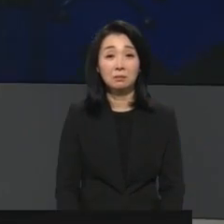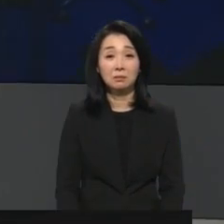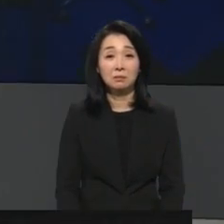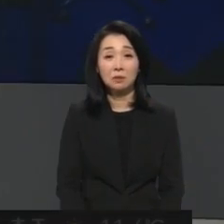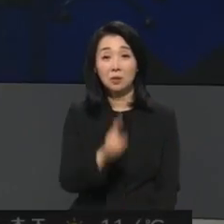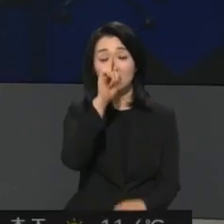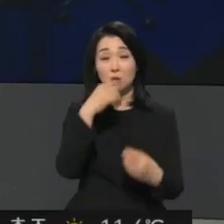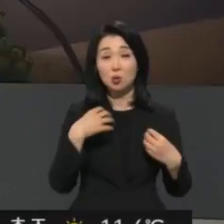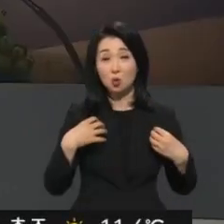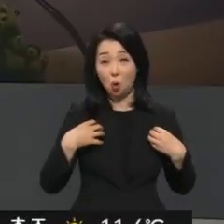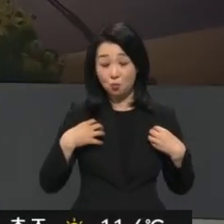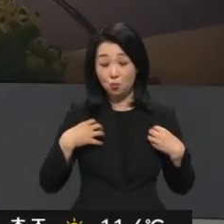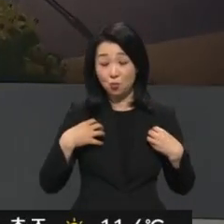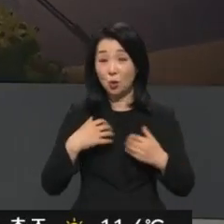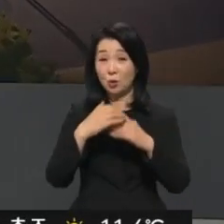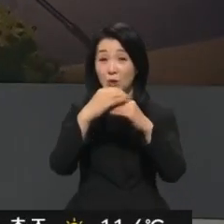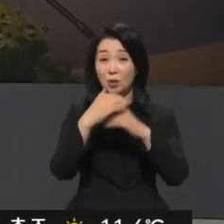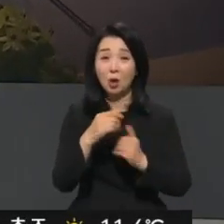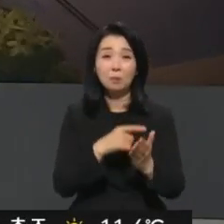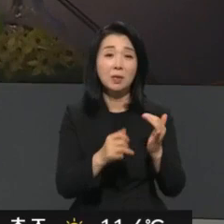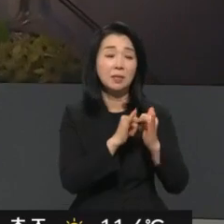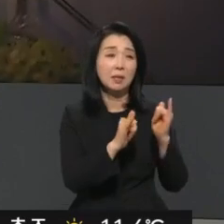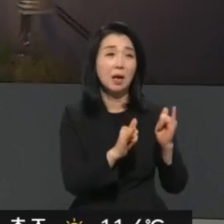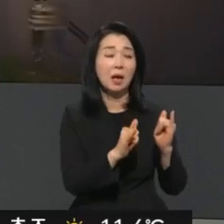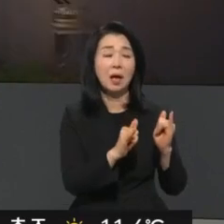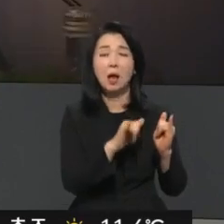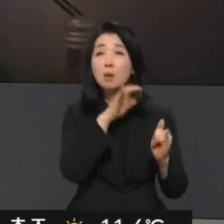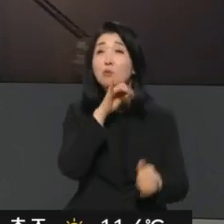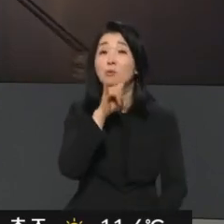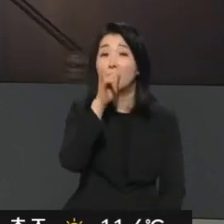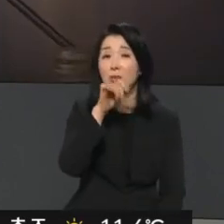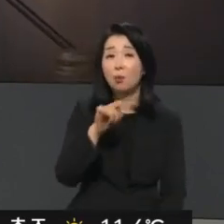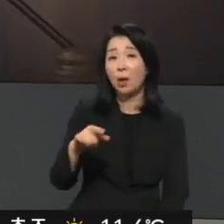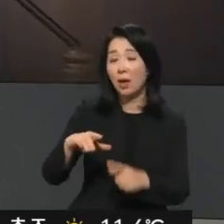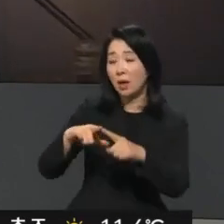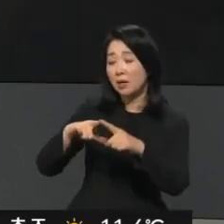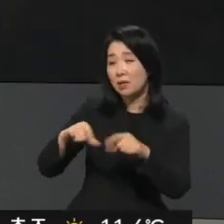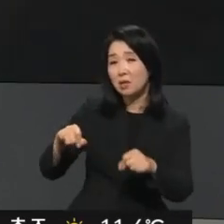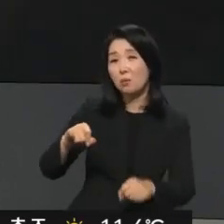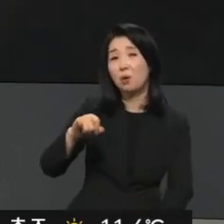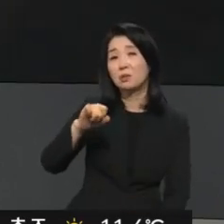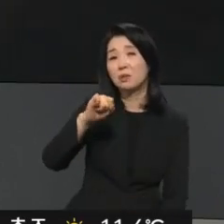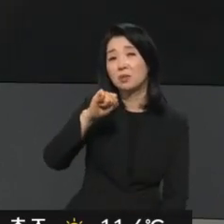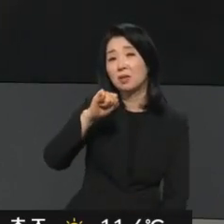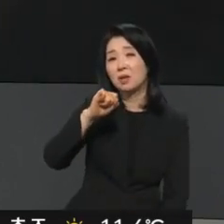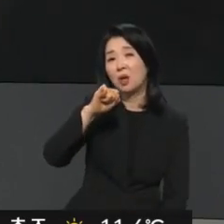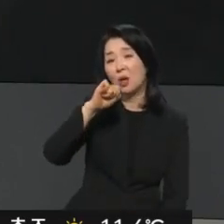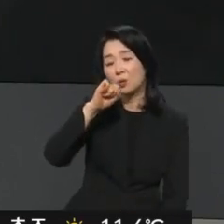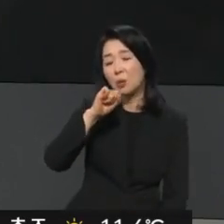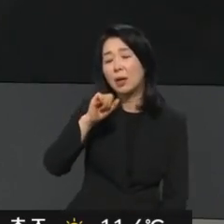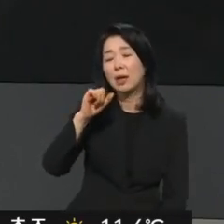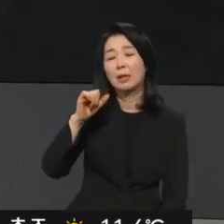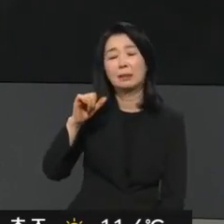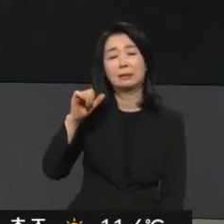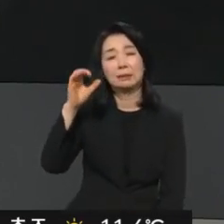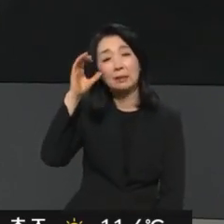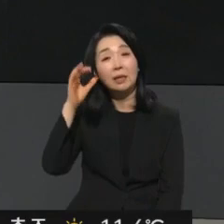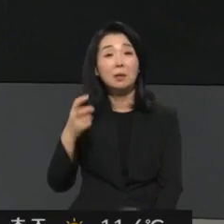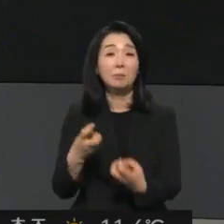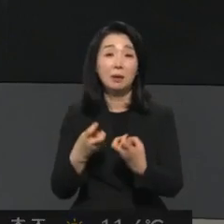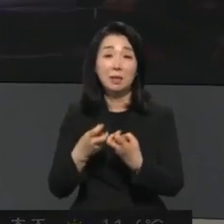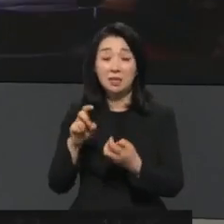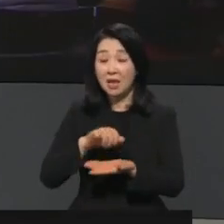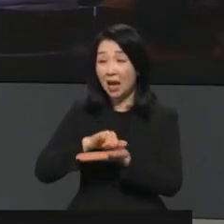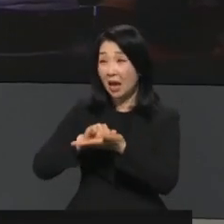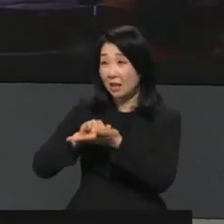정부안 피해자 측이 지적하는 부분이지만 철저히 일본의 선의의 기대는 방식입니다 일본은 과연이